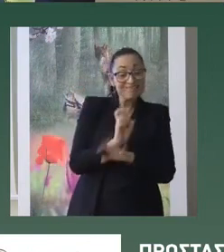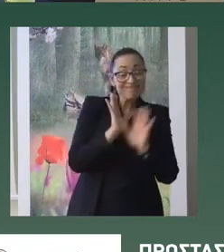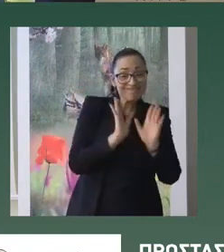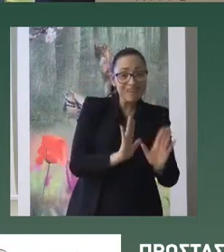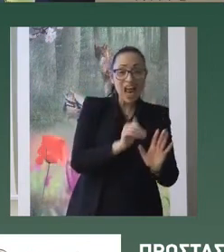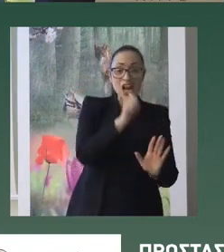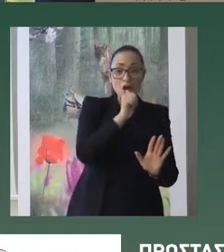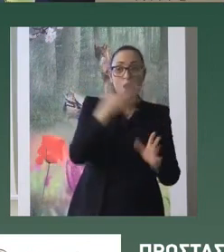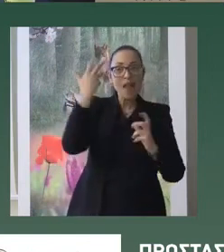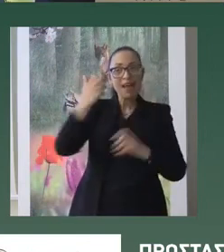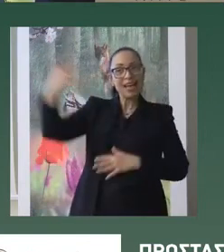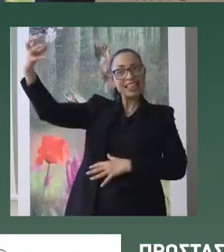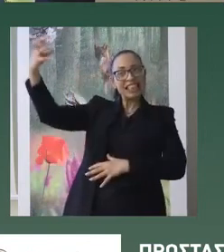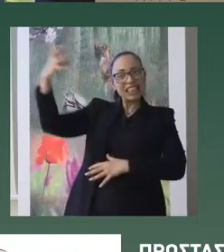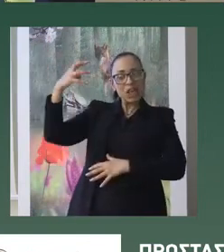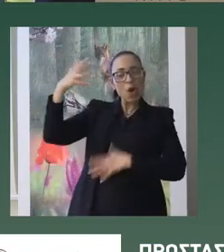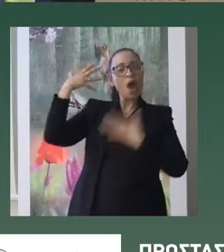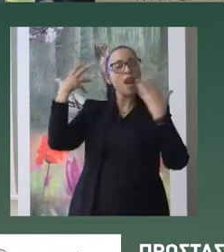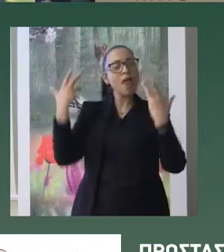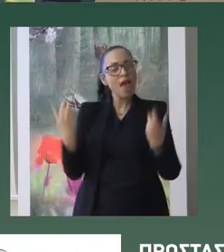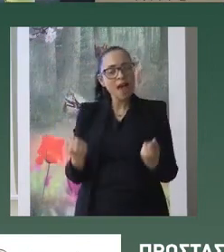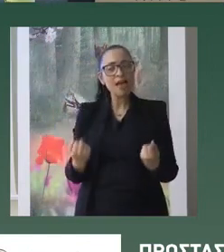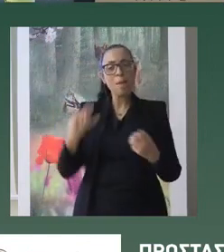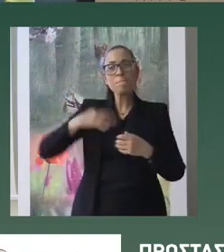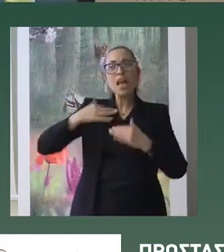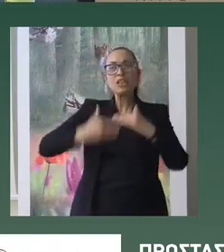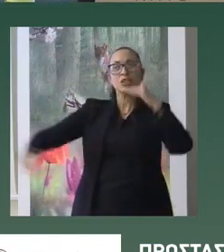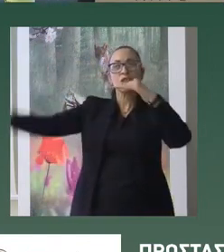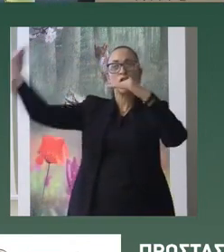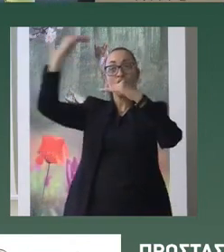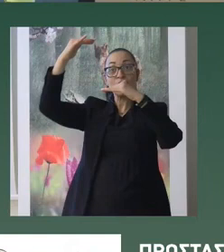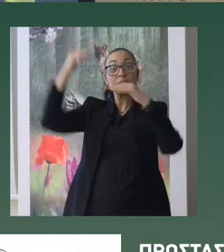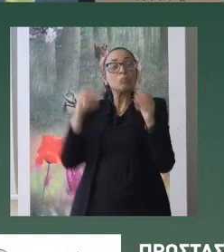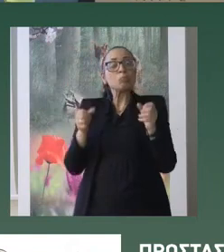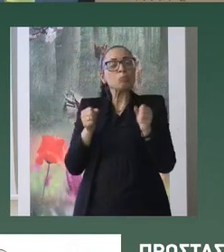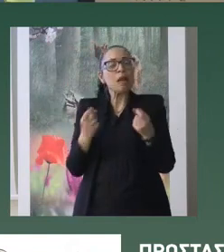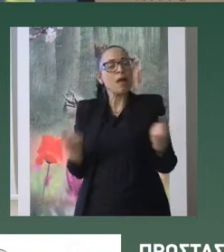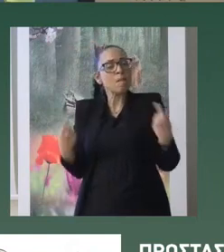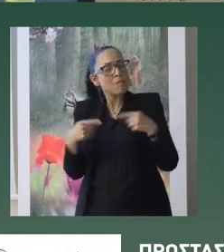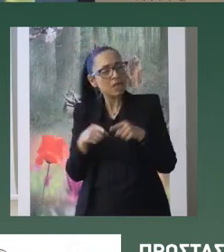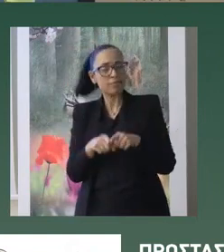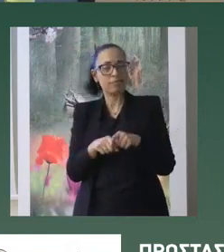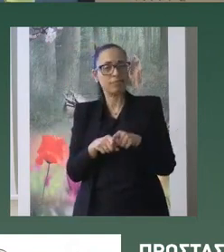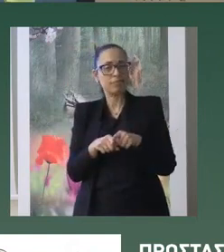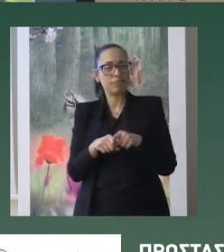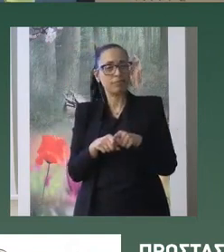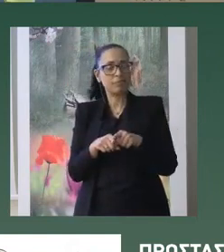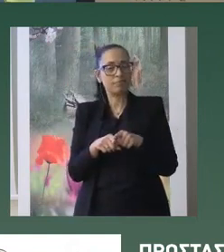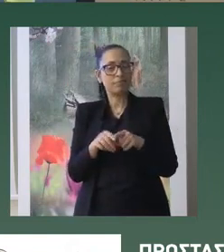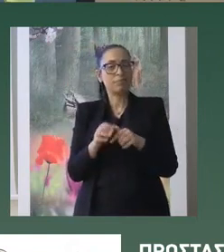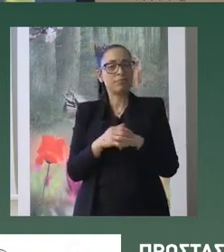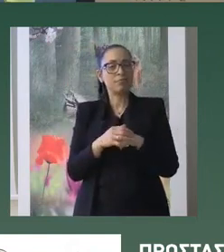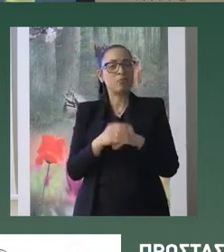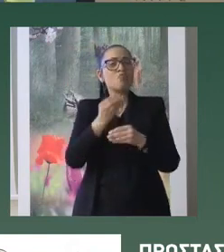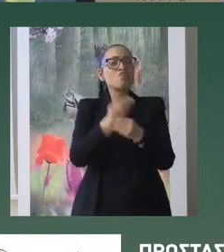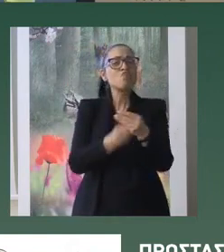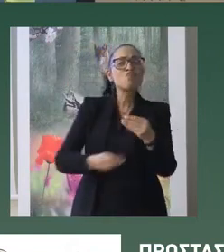έχεις σκίαση, να έχεις πράσινες οροφές, να έχεις ψυχρές οροφές, να έχεις